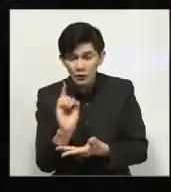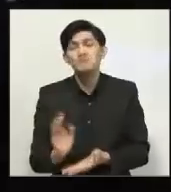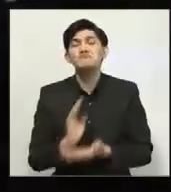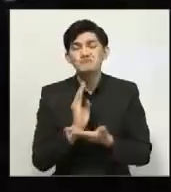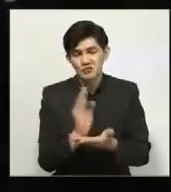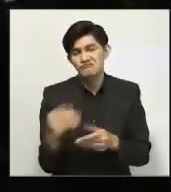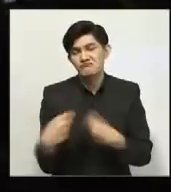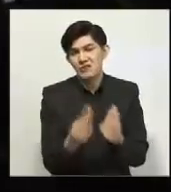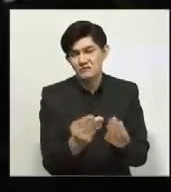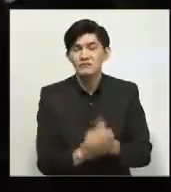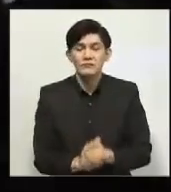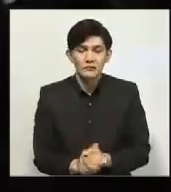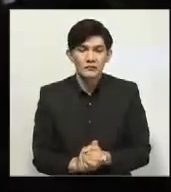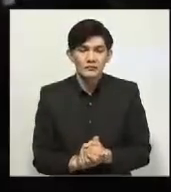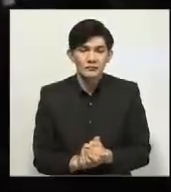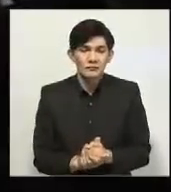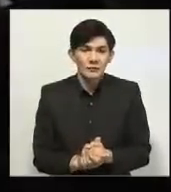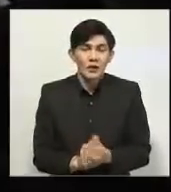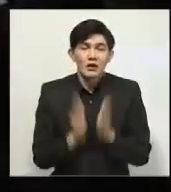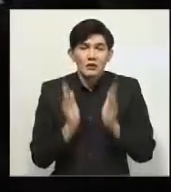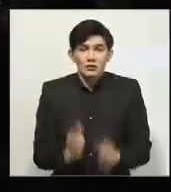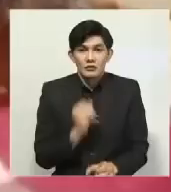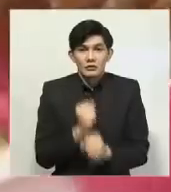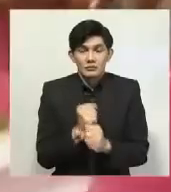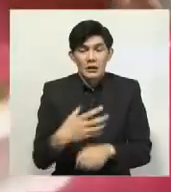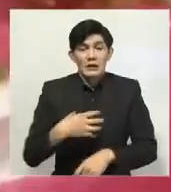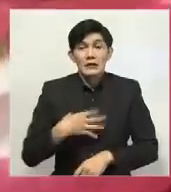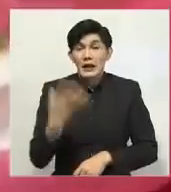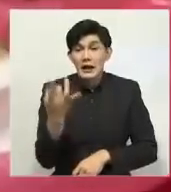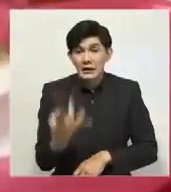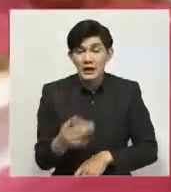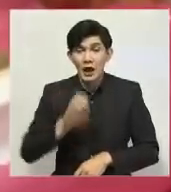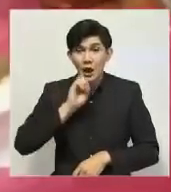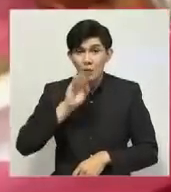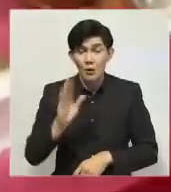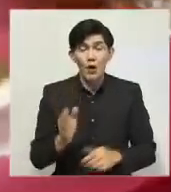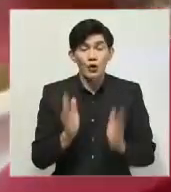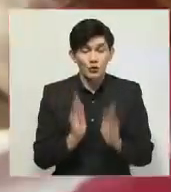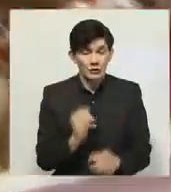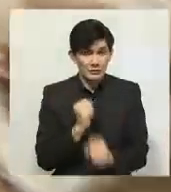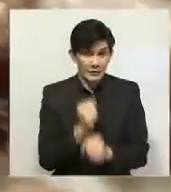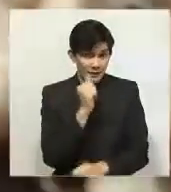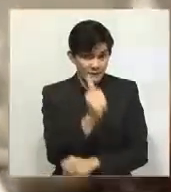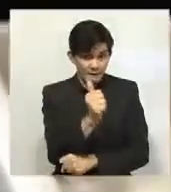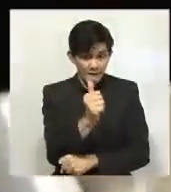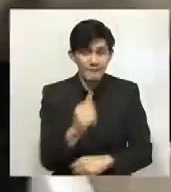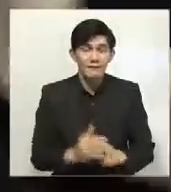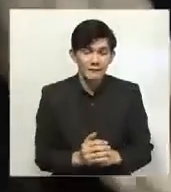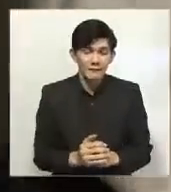าคครับผม หากผู้ปฏิบัติงานต้องการสิ่งของอะไรก็สามารถแจ้งกับเจ้าหน้าที่และก